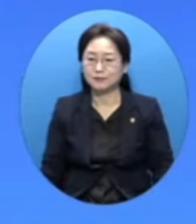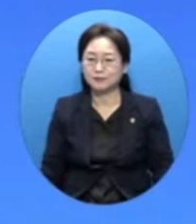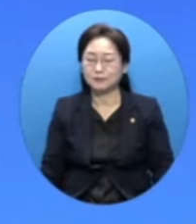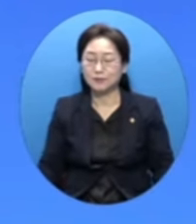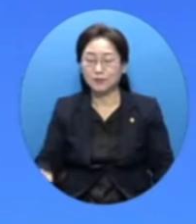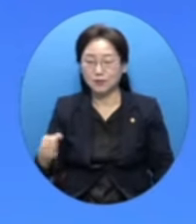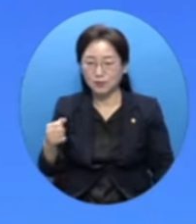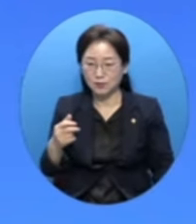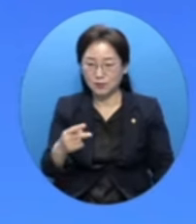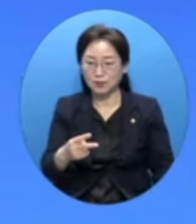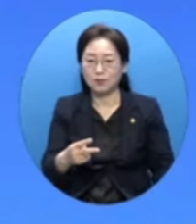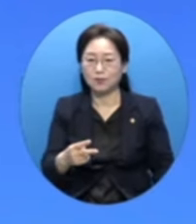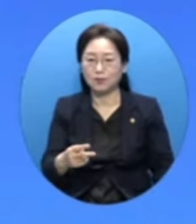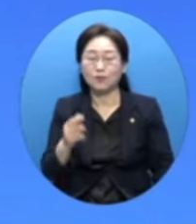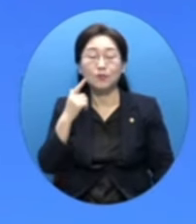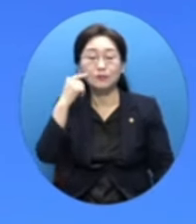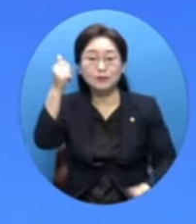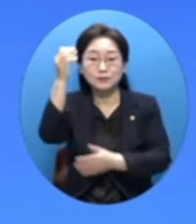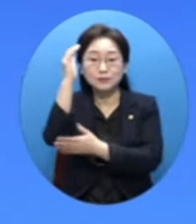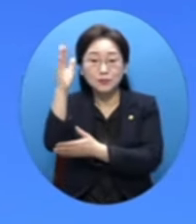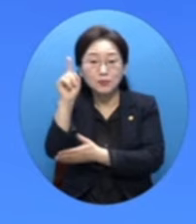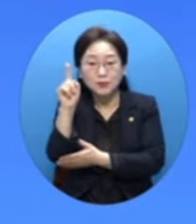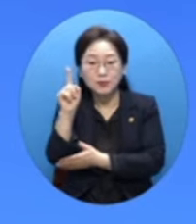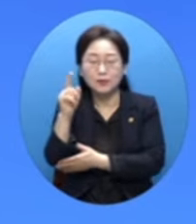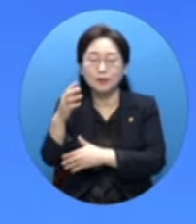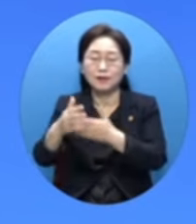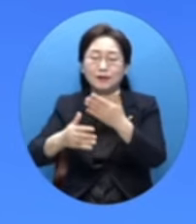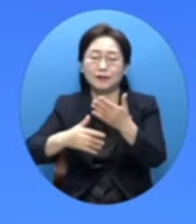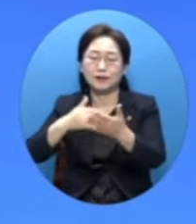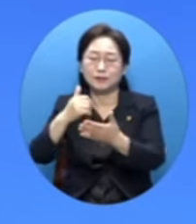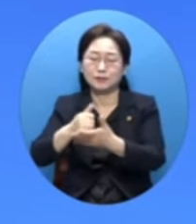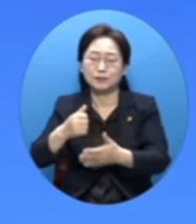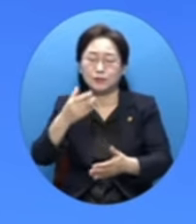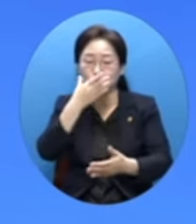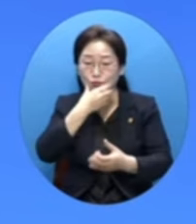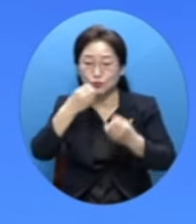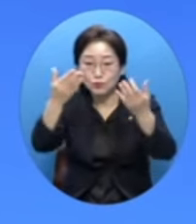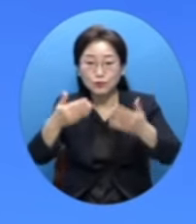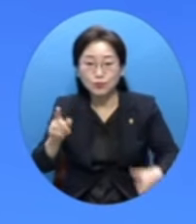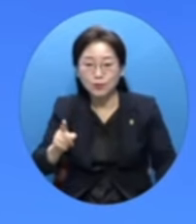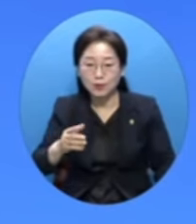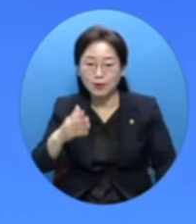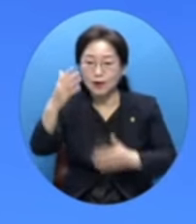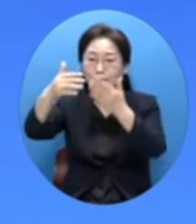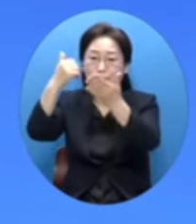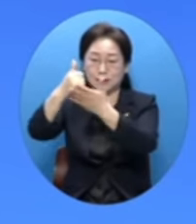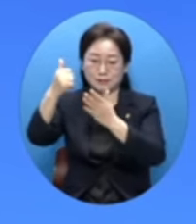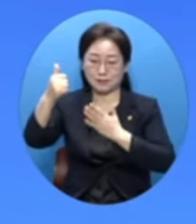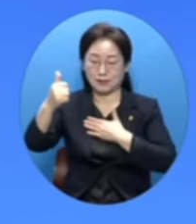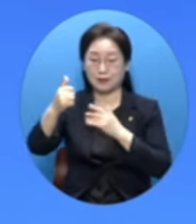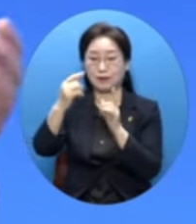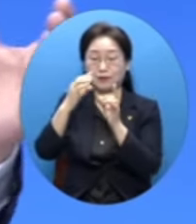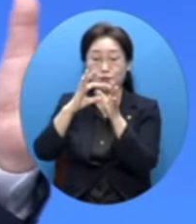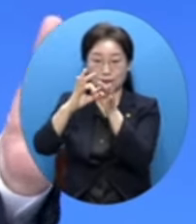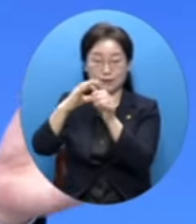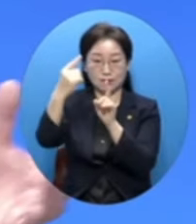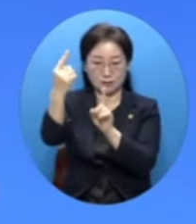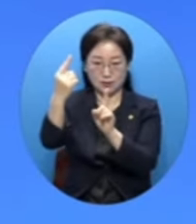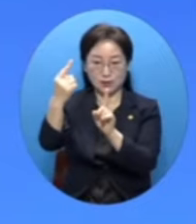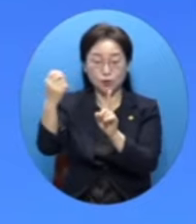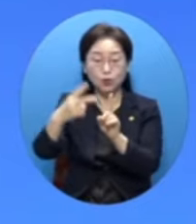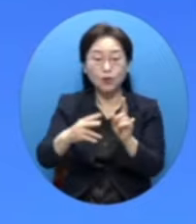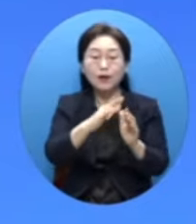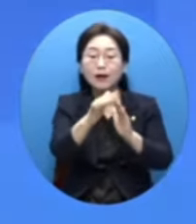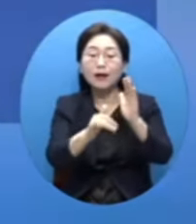그리고 목사님 강조하시기를 하나님께서 또 하나의 우리에게 축복을 주신 것은 하나님과 나와의 관계뿐 아니라 나와